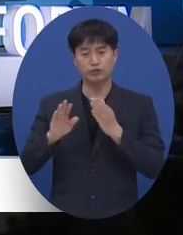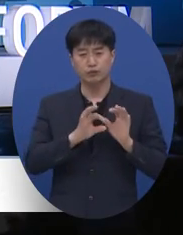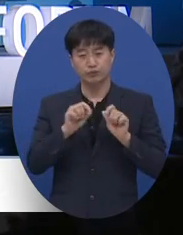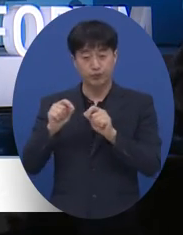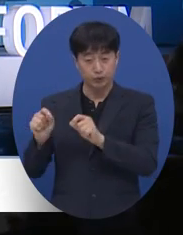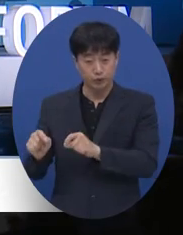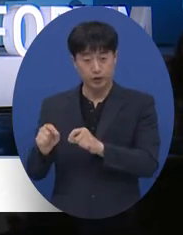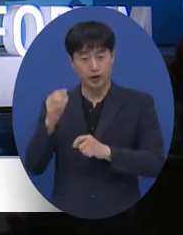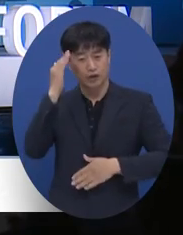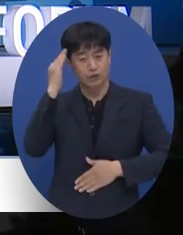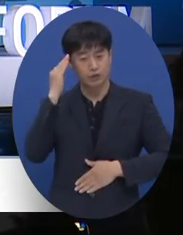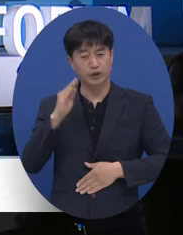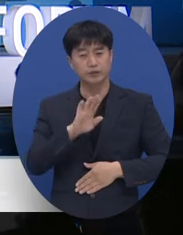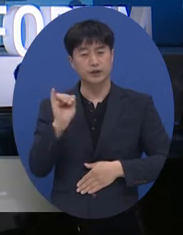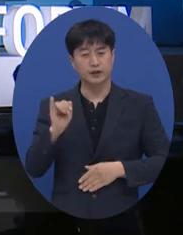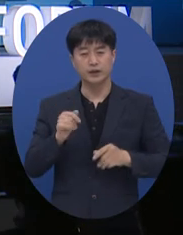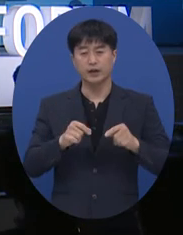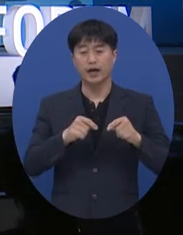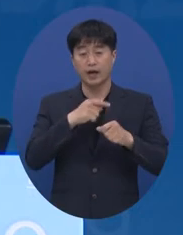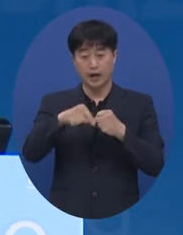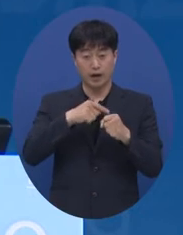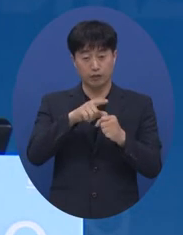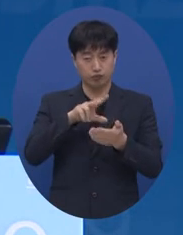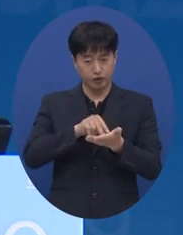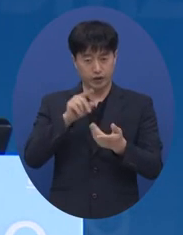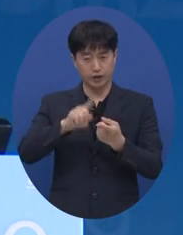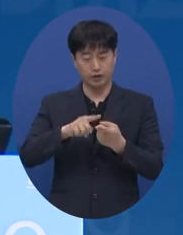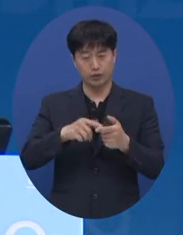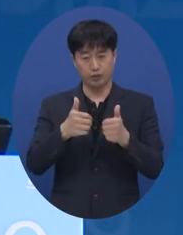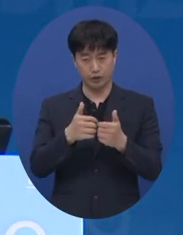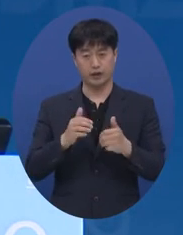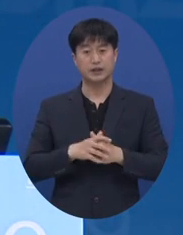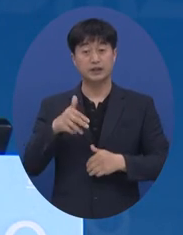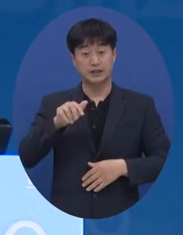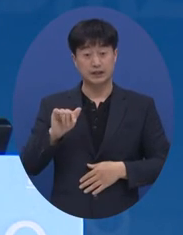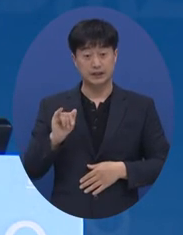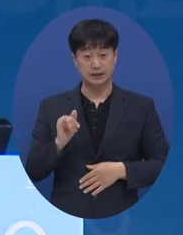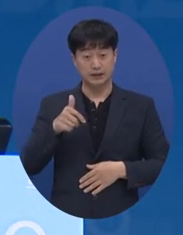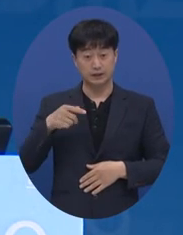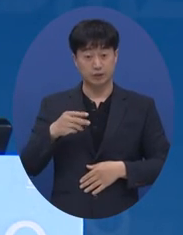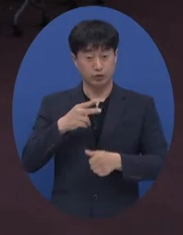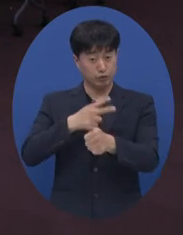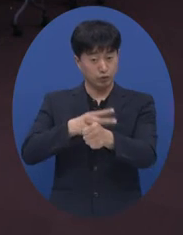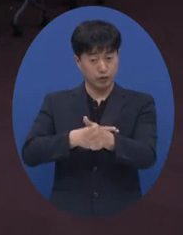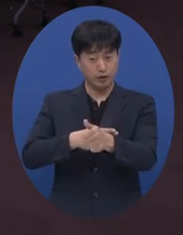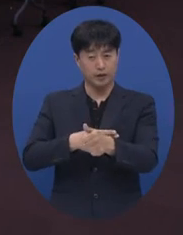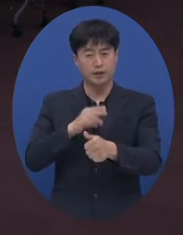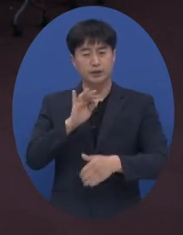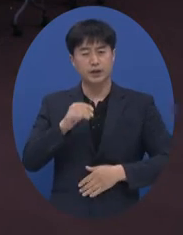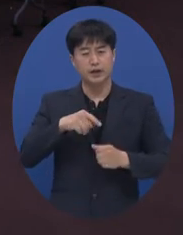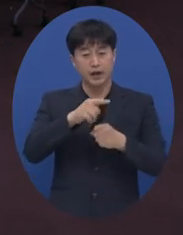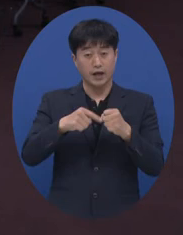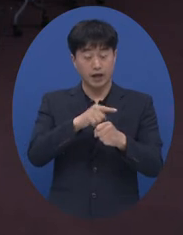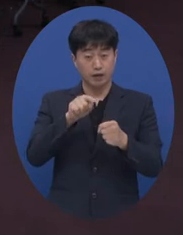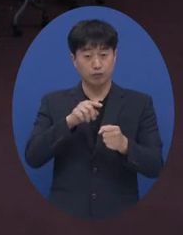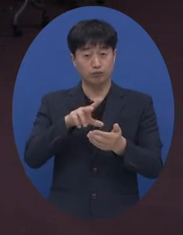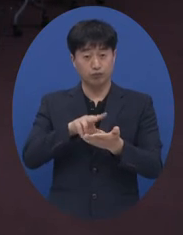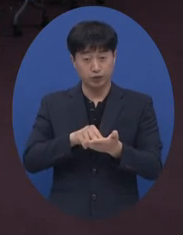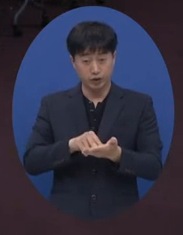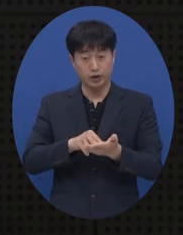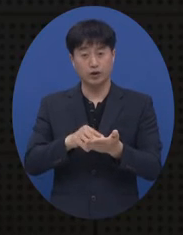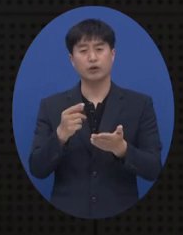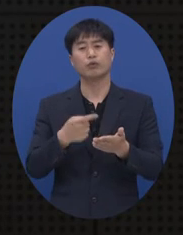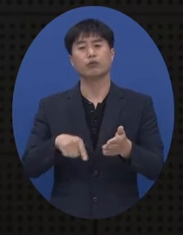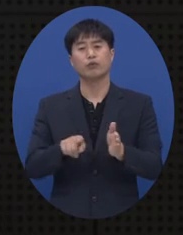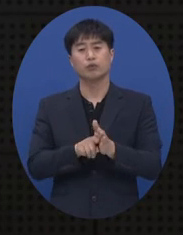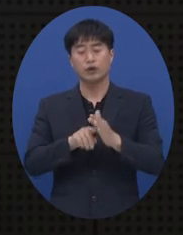비핵화 문제에 대해서도 논의가 오갔습니다. 지그프리드에커 스탠포드 대 교수는 비핵화를 위한 로드맵에 북한이